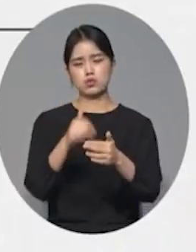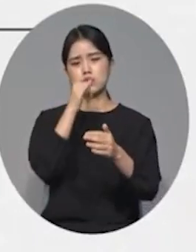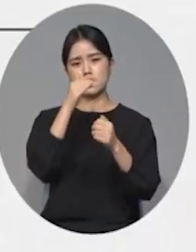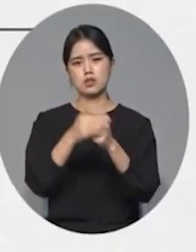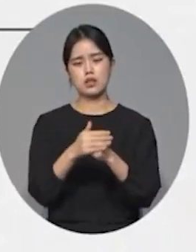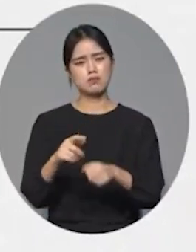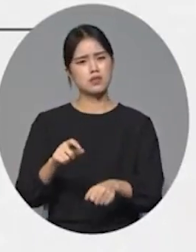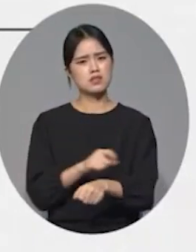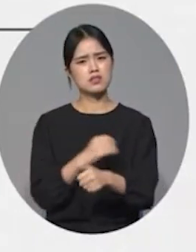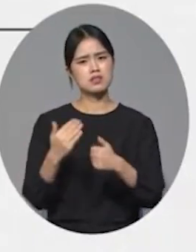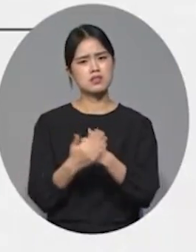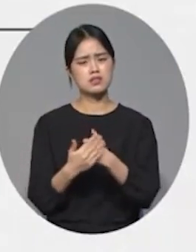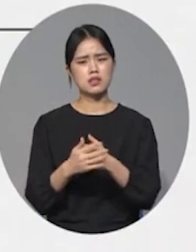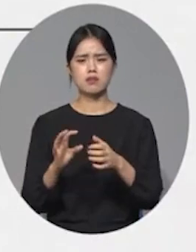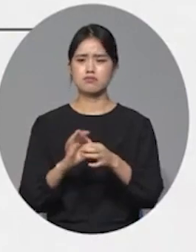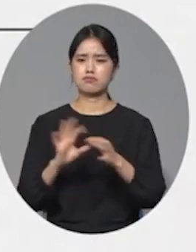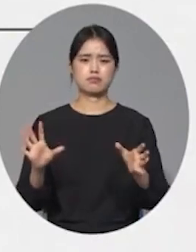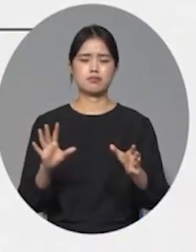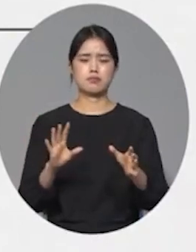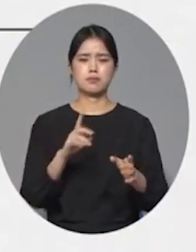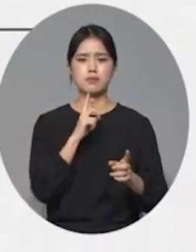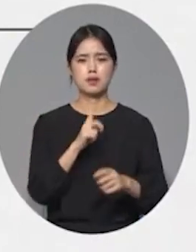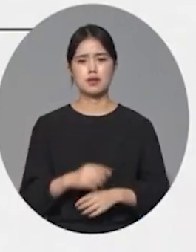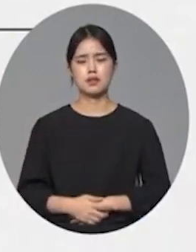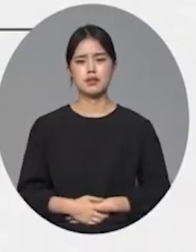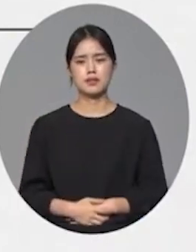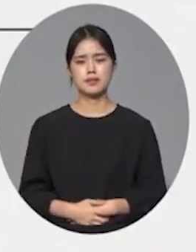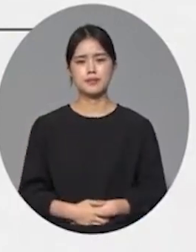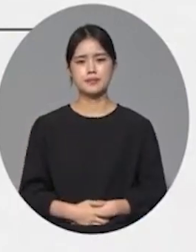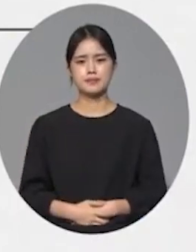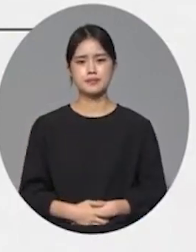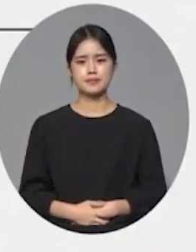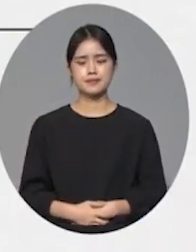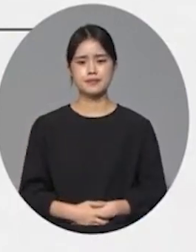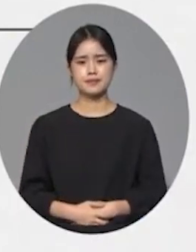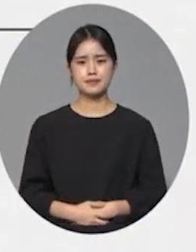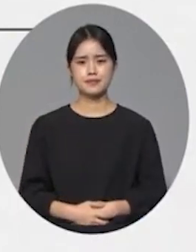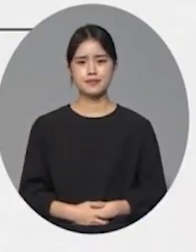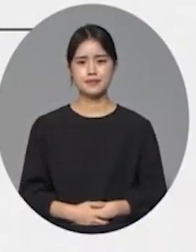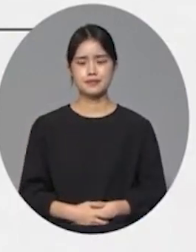특혜와는 전혀 무관하다고 주장했습니다. MBC 뉴스 김하연입니다.